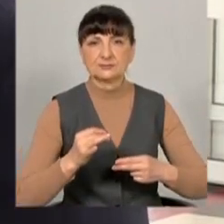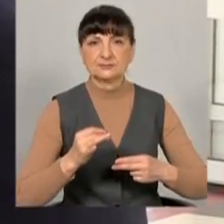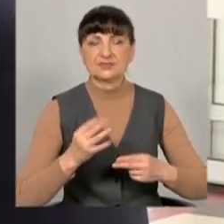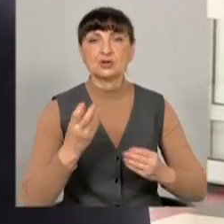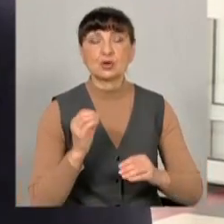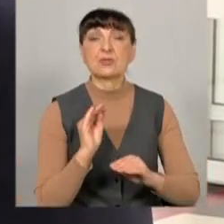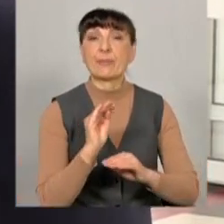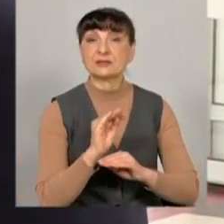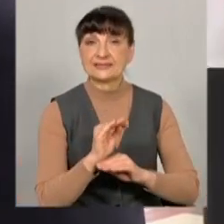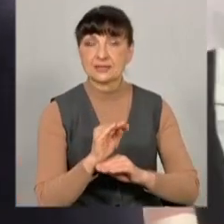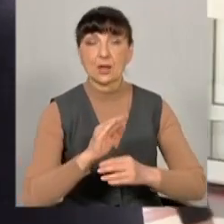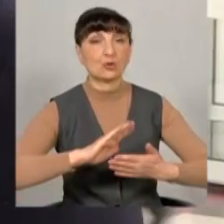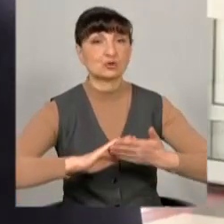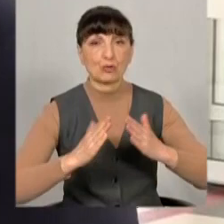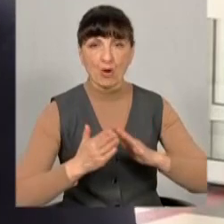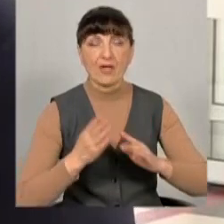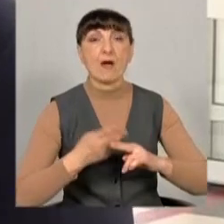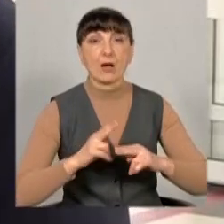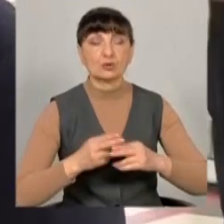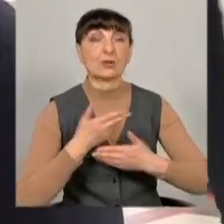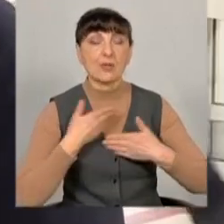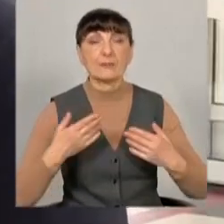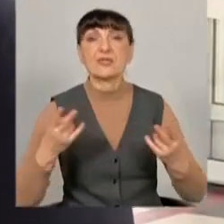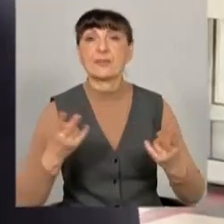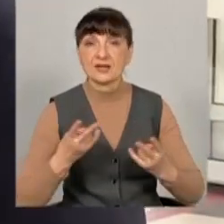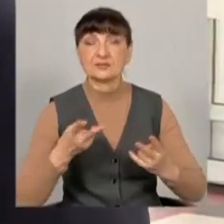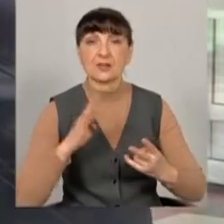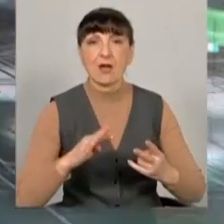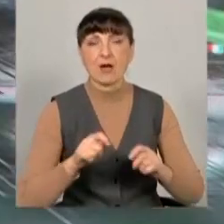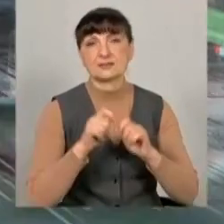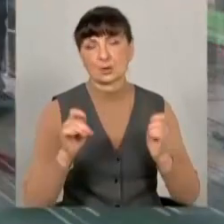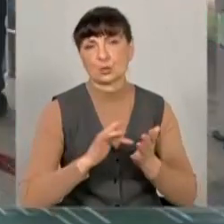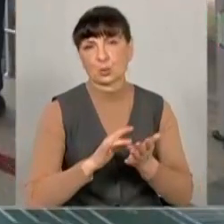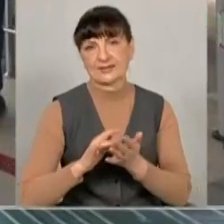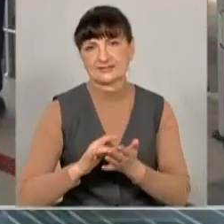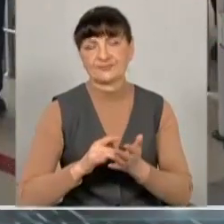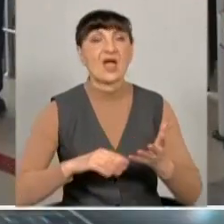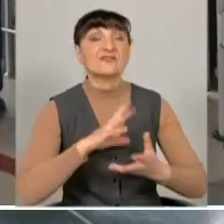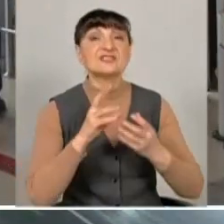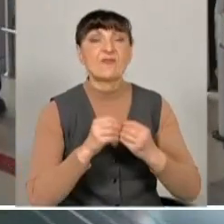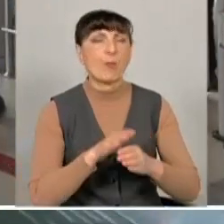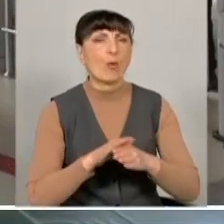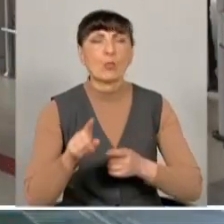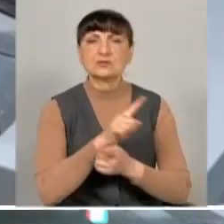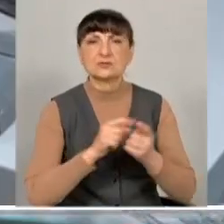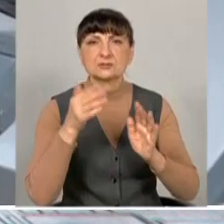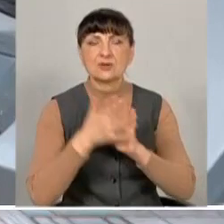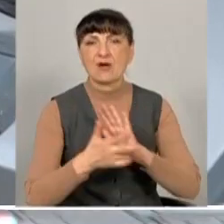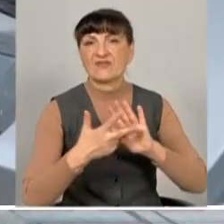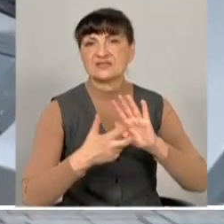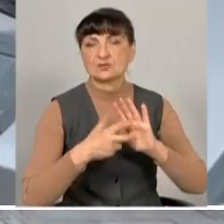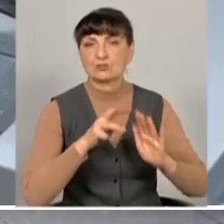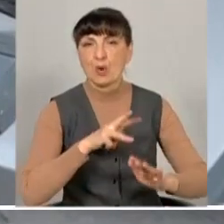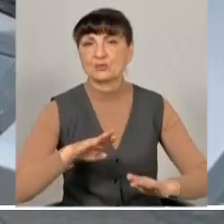И дополнительные условия, которые нам необходимы для организации туристов. Всего на полную модернизацию ушло около 800